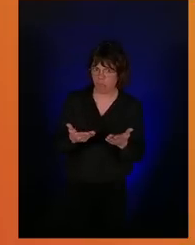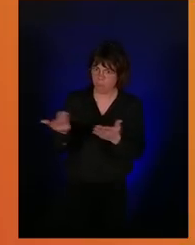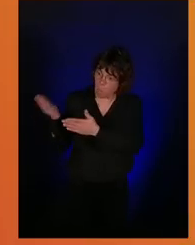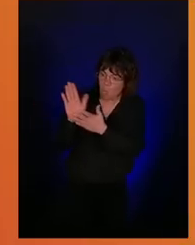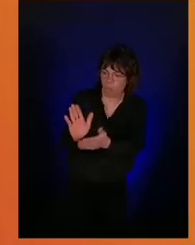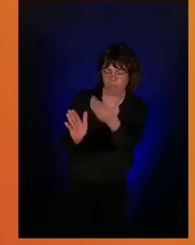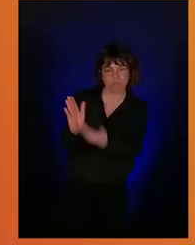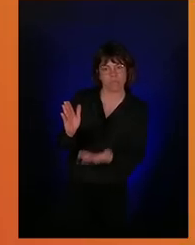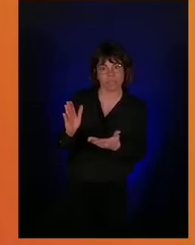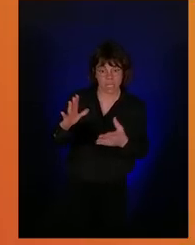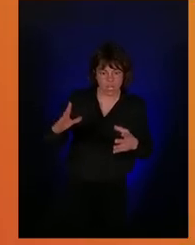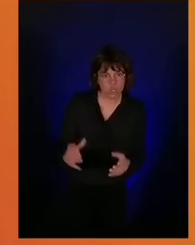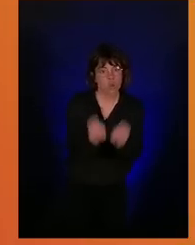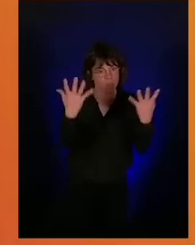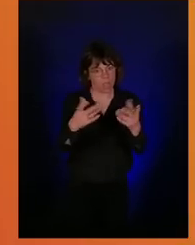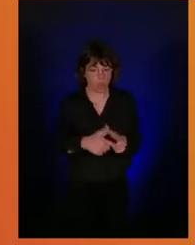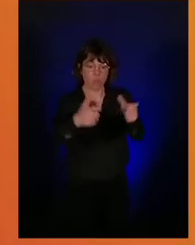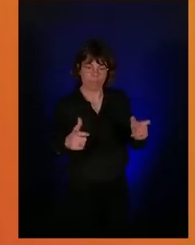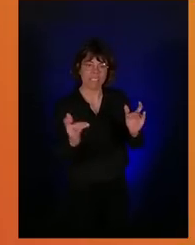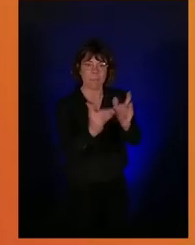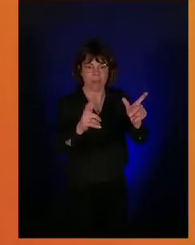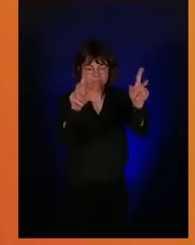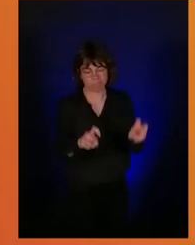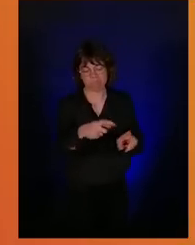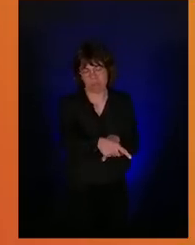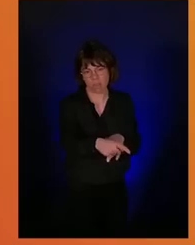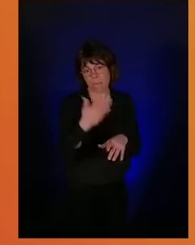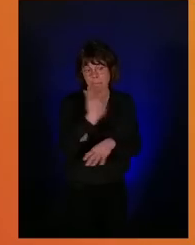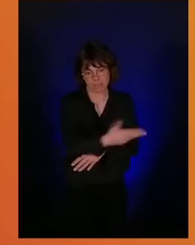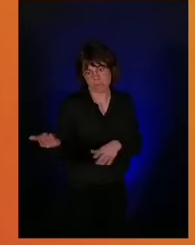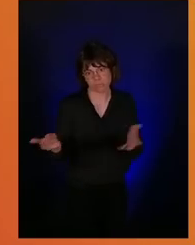permis aussi de sauver la Chapelle d'Arblay. Donc moi ici je vous le dis, merci le collectif Plus Jamais Ça.